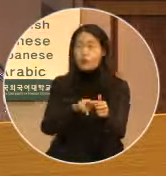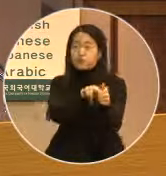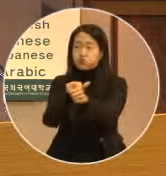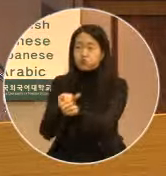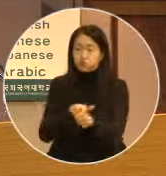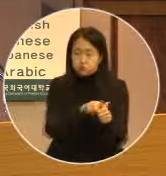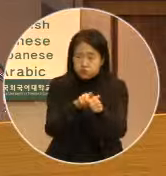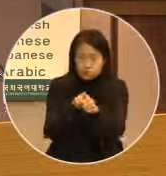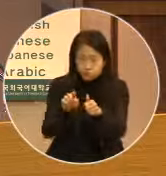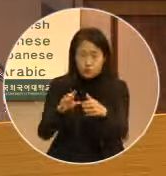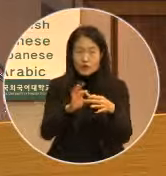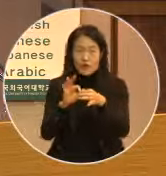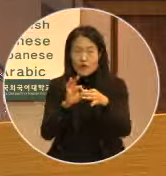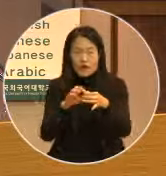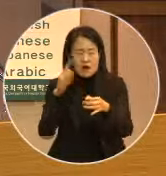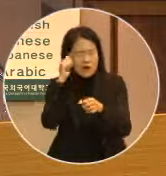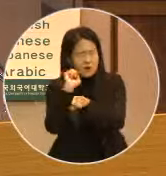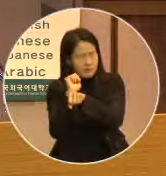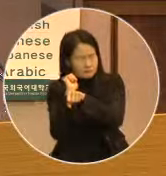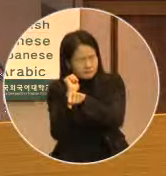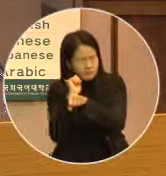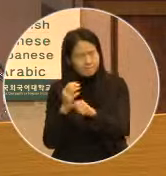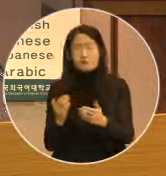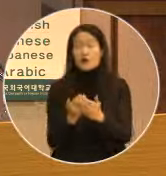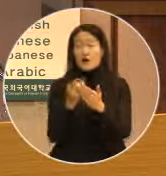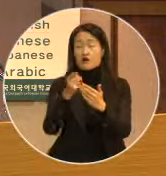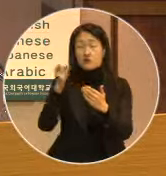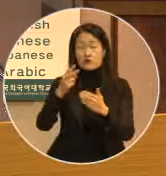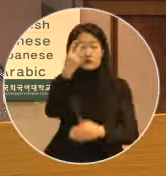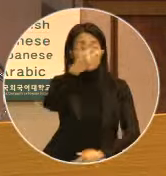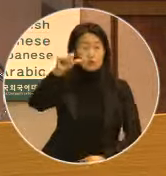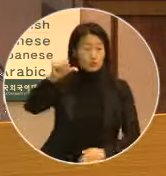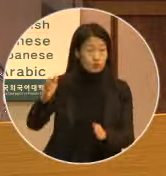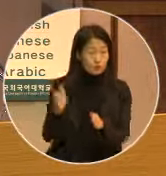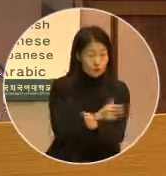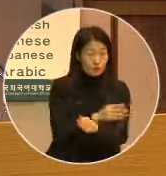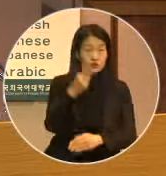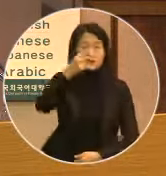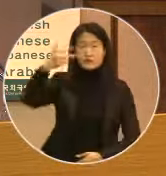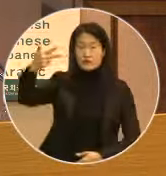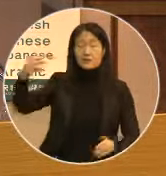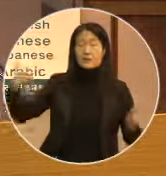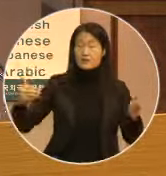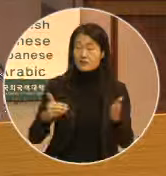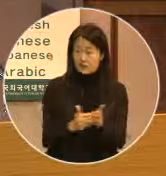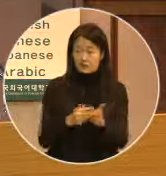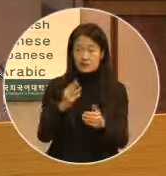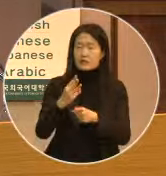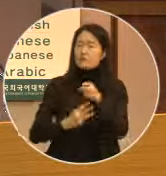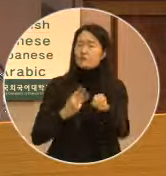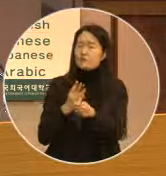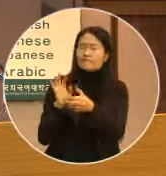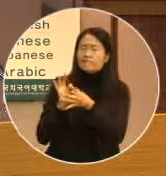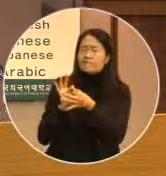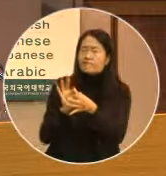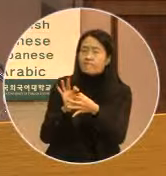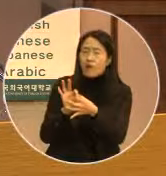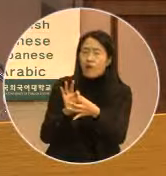한국교육학술정보원의 원격대학 컨텐츠 개발 사업에서 2005년도부터 2007년도까지 3년